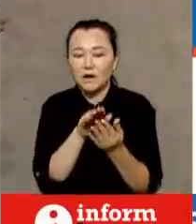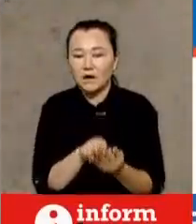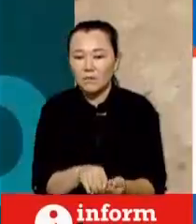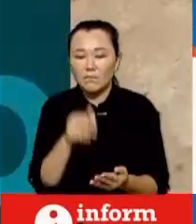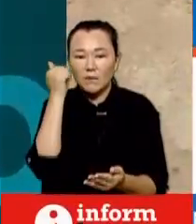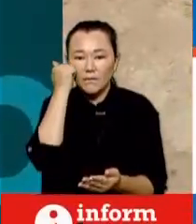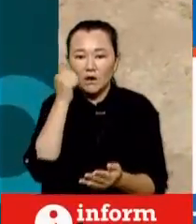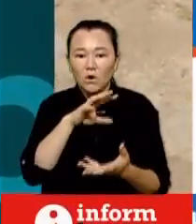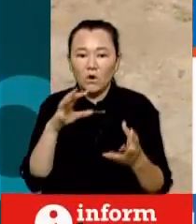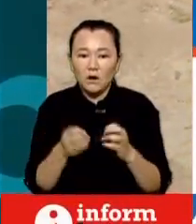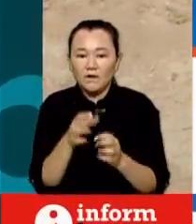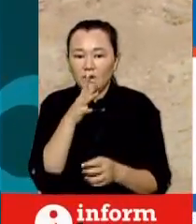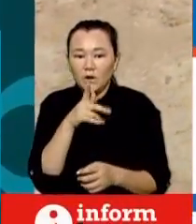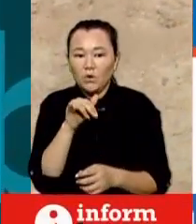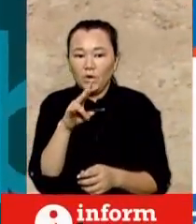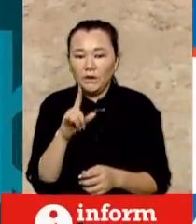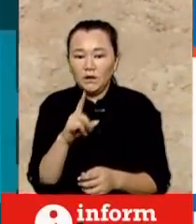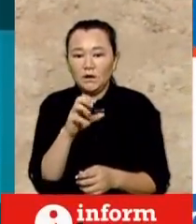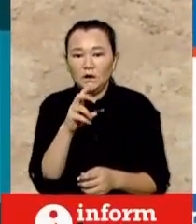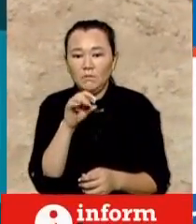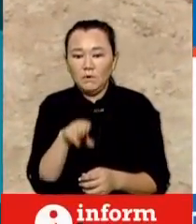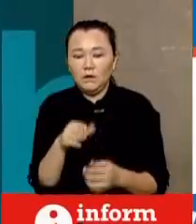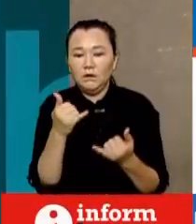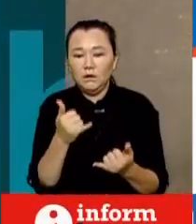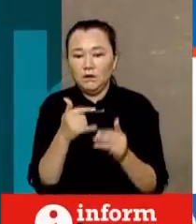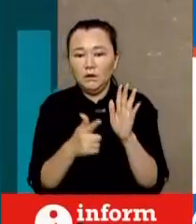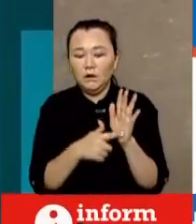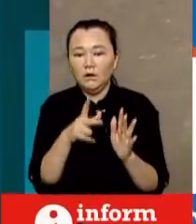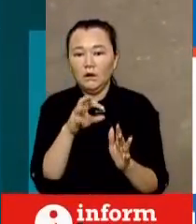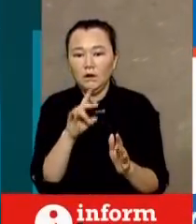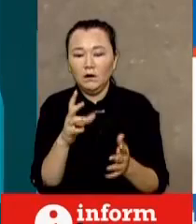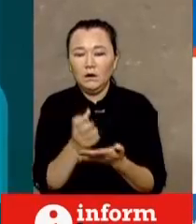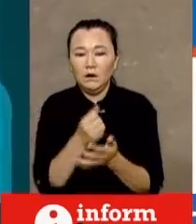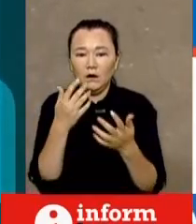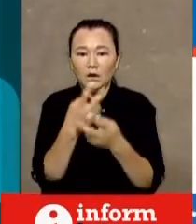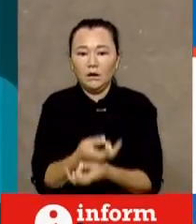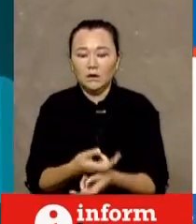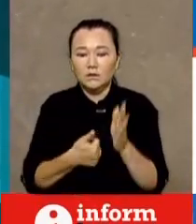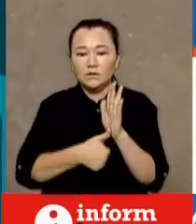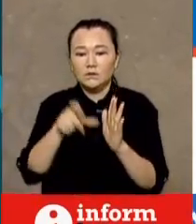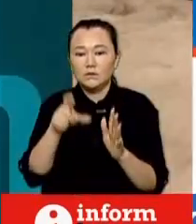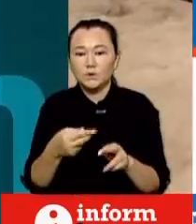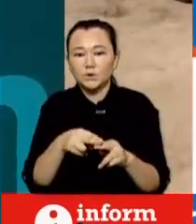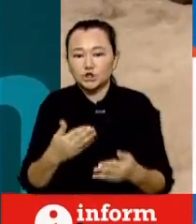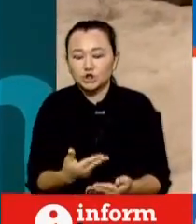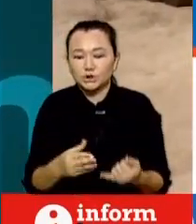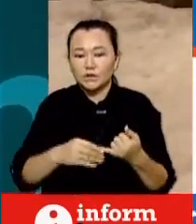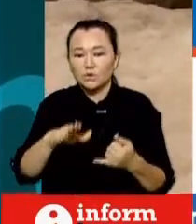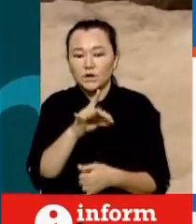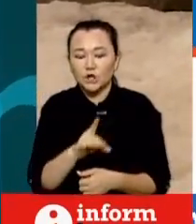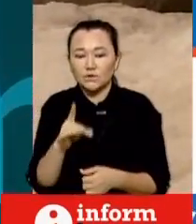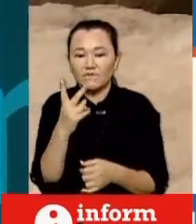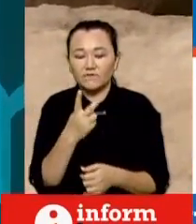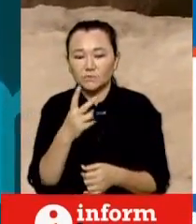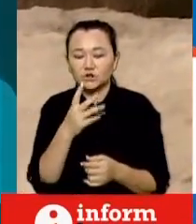поминальные комплексы времён гуннов и сарматов на сегодня в семи курганах на единые останки шести человек которые жили на территории региона